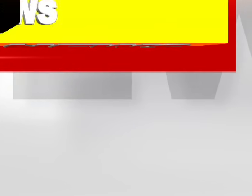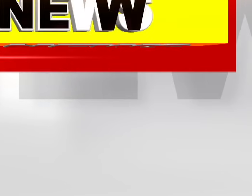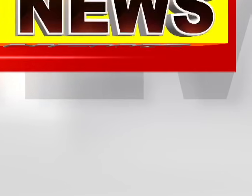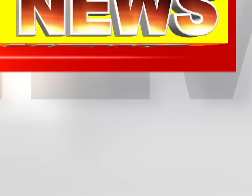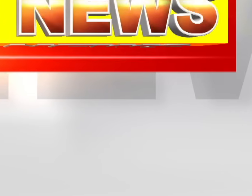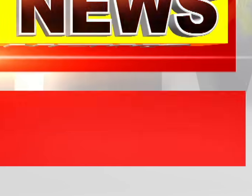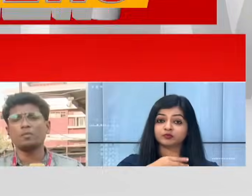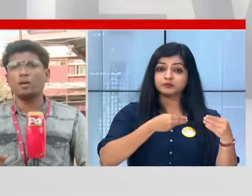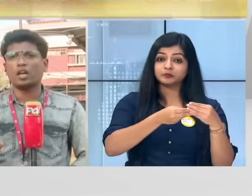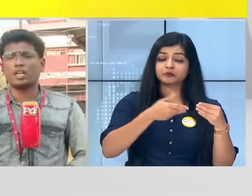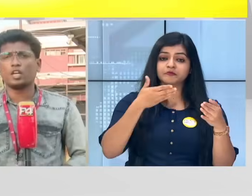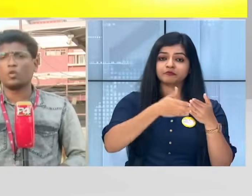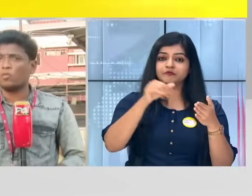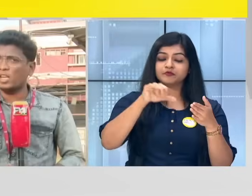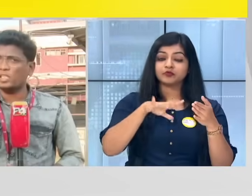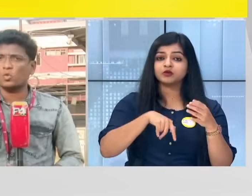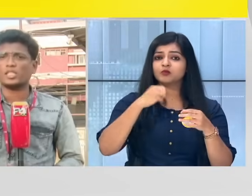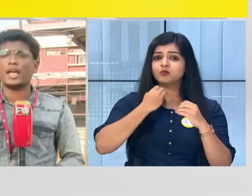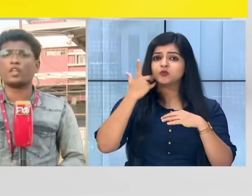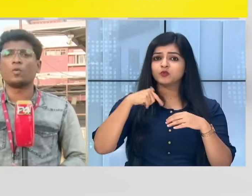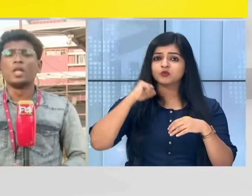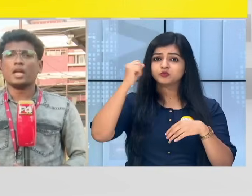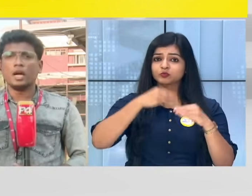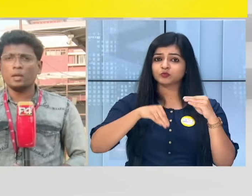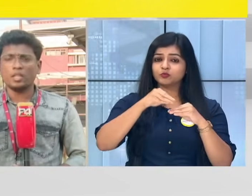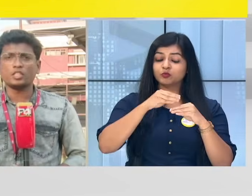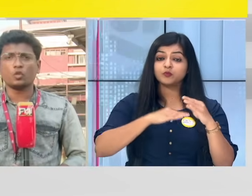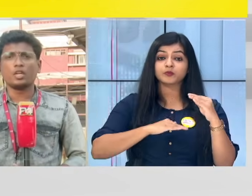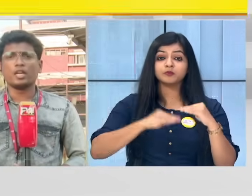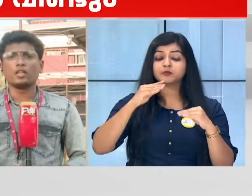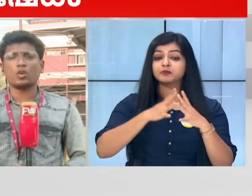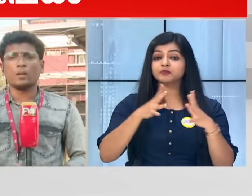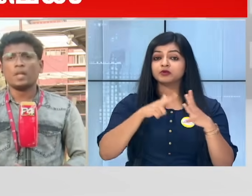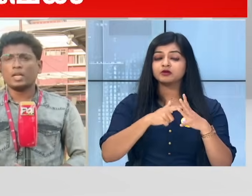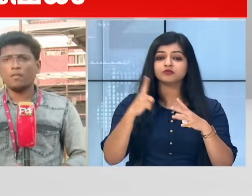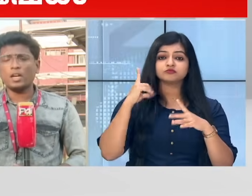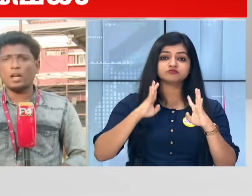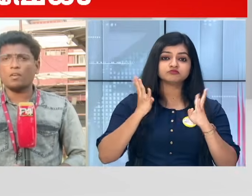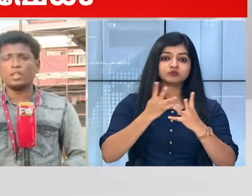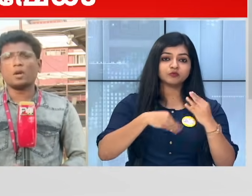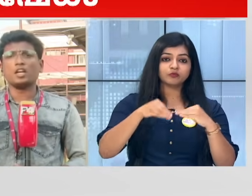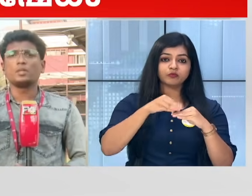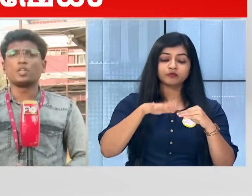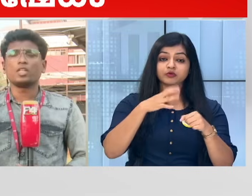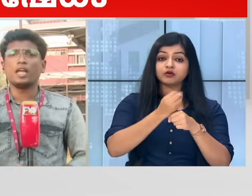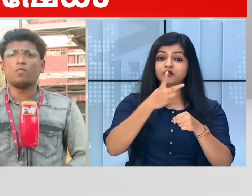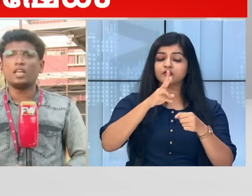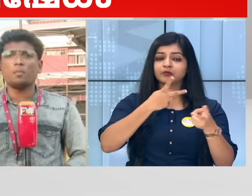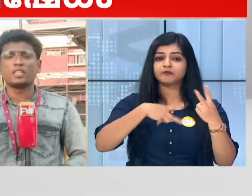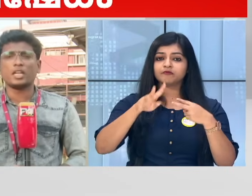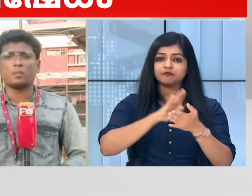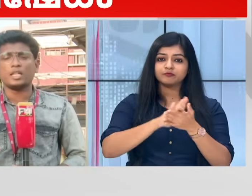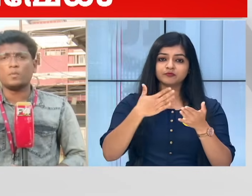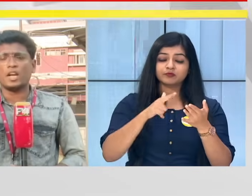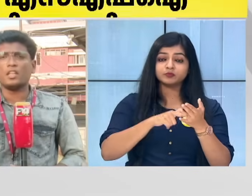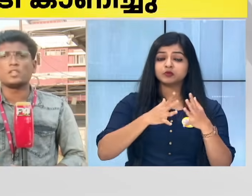കാരണം രാവിലത്തെ പ്രതിഷേധമെല്ലാം കണക്കിലെടുത്തുകൊണ്ട് വലിയ സുരക്ഷയായിരുന്നു ഈ പ്രദേശത്ത് ഒരുക്കിയിരുന്നത്. തുടർന്ന് ഗവർണർ അവിടെ നിന്ന് മടങ്ങുകയും ചെയ്തു. എന്തായാലും വലിയ